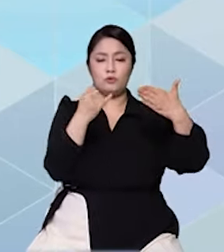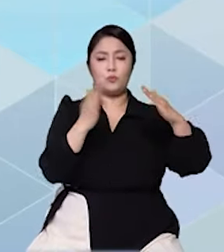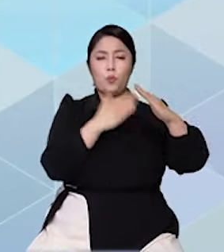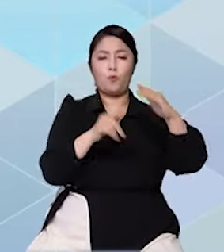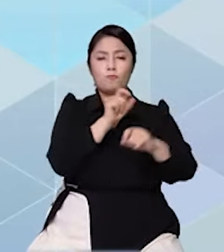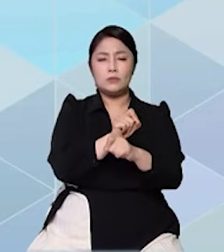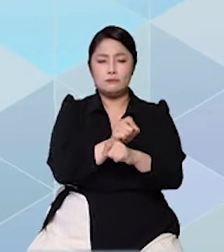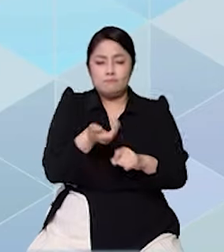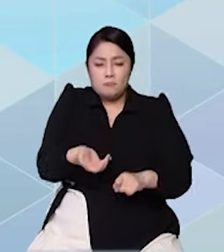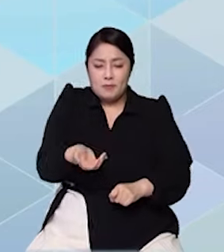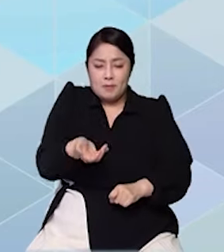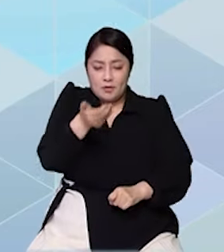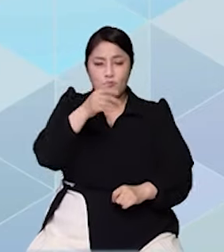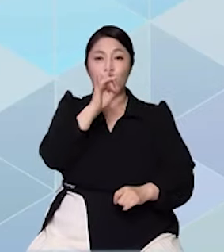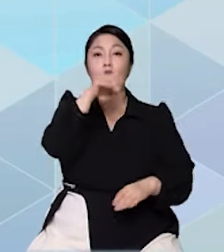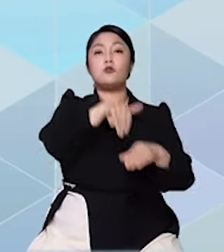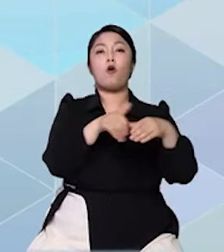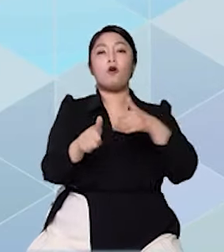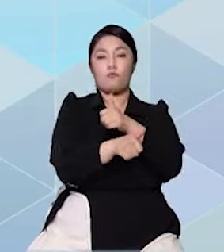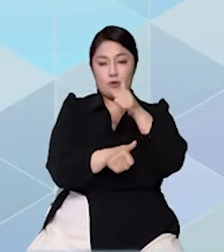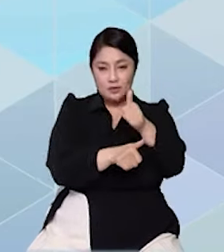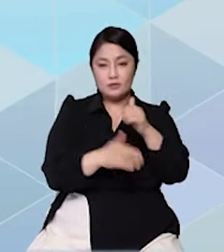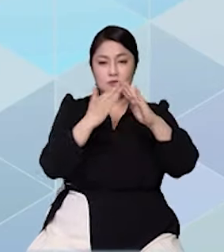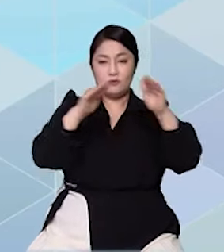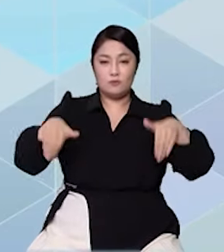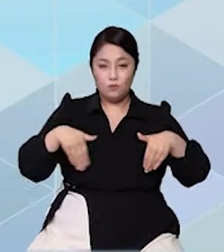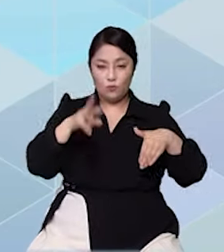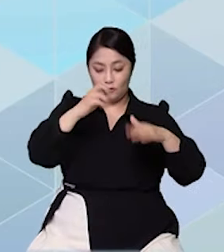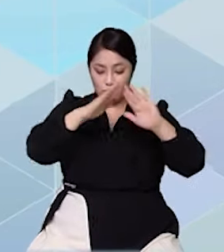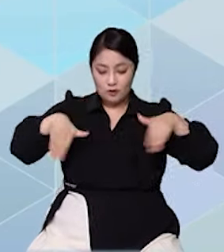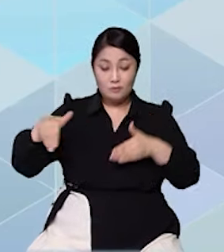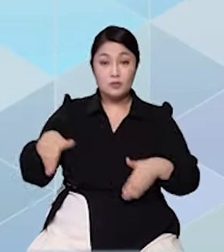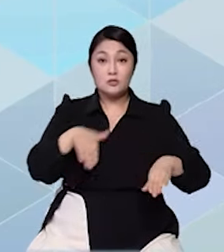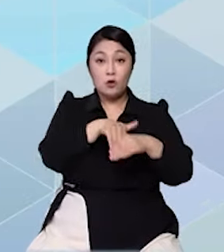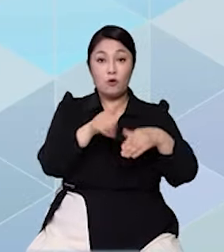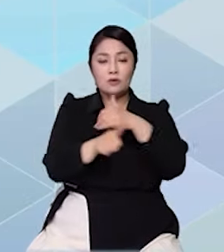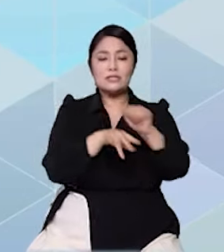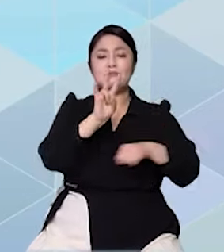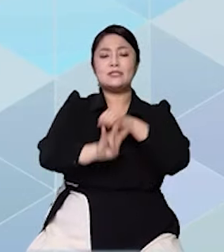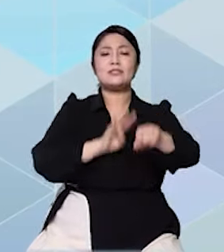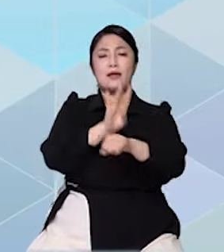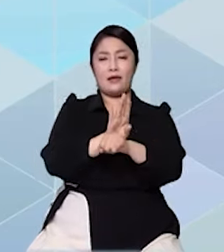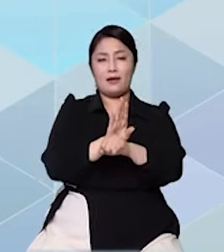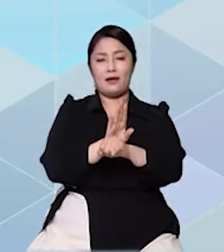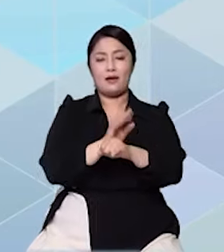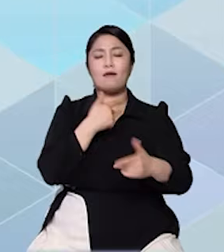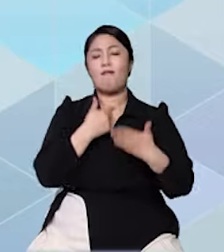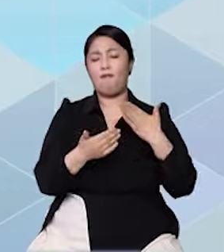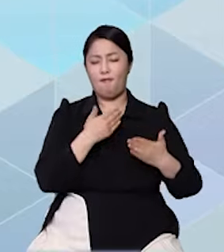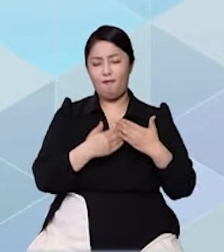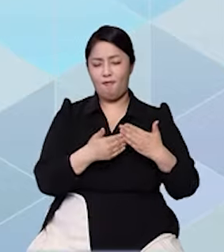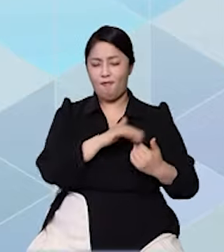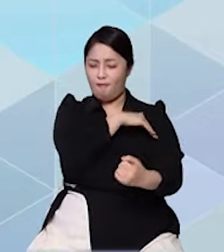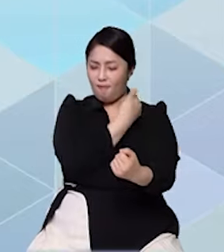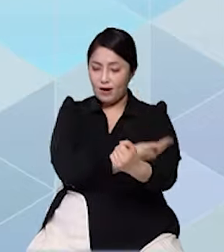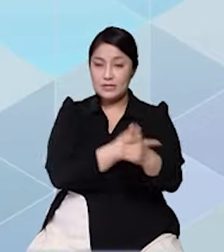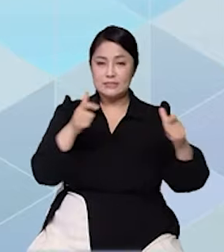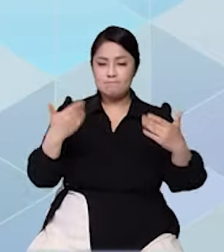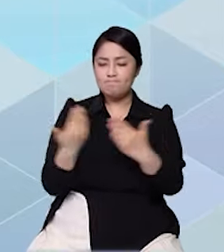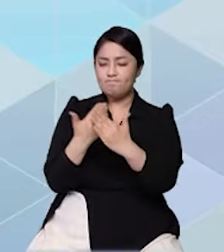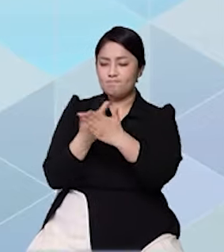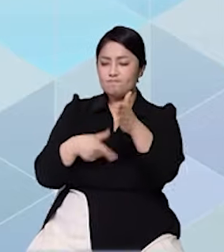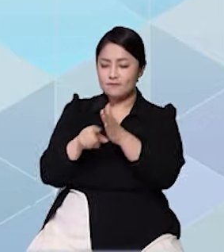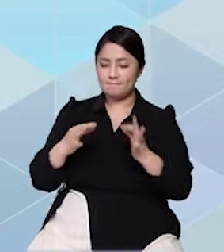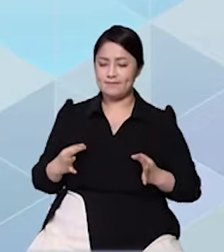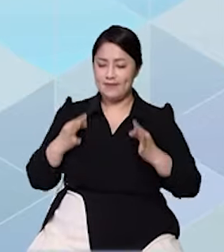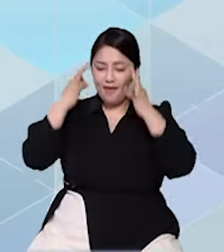시작해 중앙선관위 와 광주전남 선관위 등에서 24년 간 근무한 경험과 역량을 지역 발전을 위해